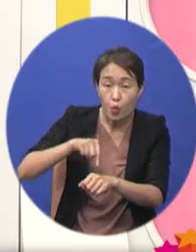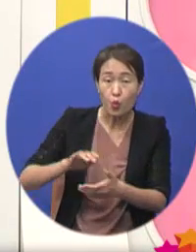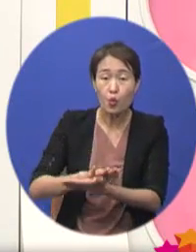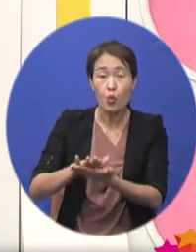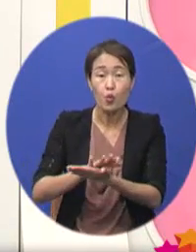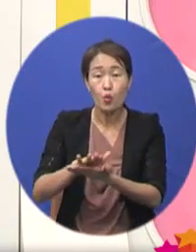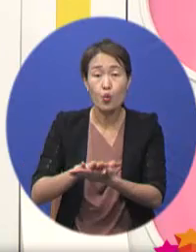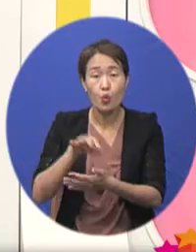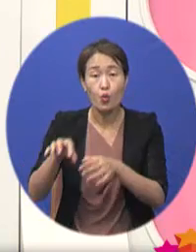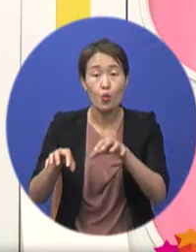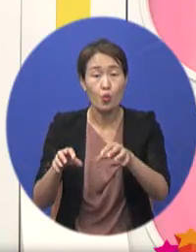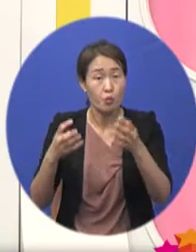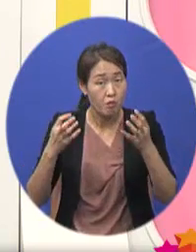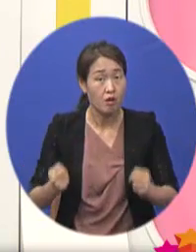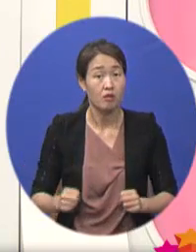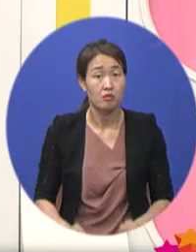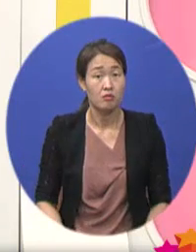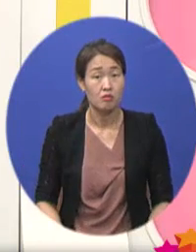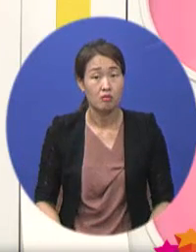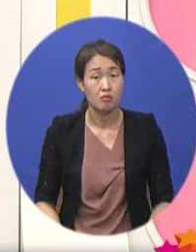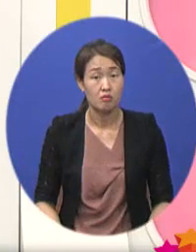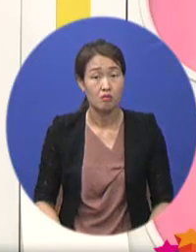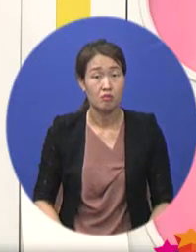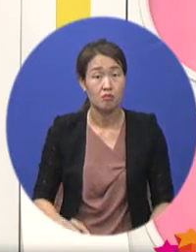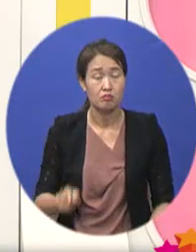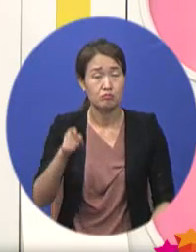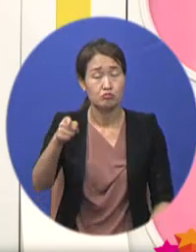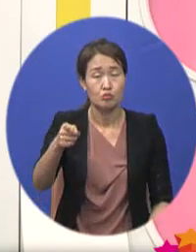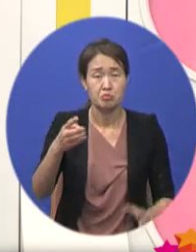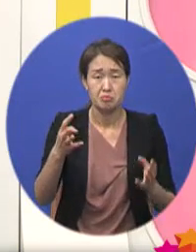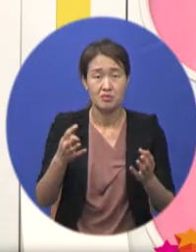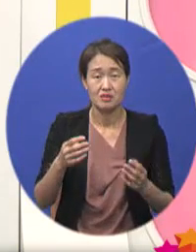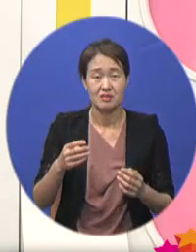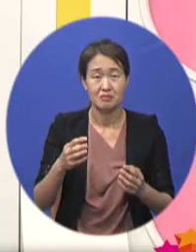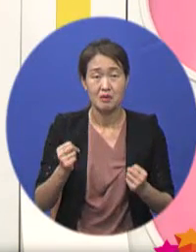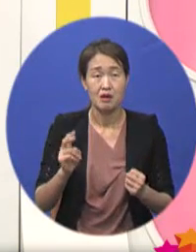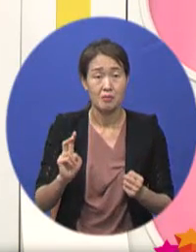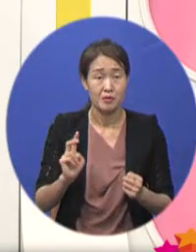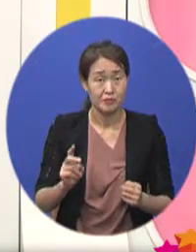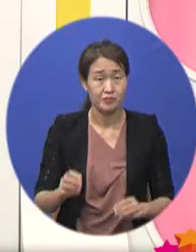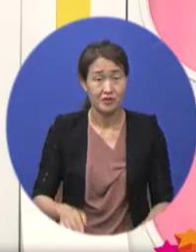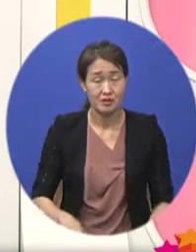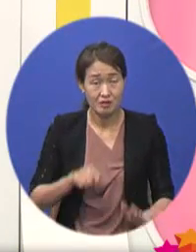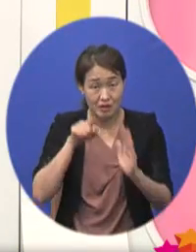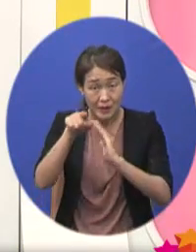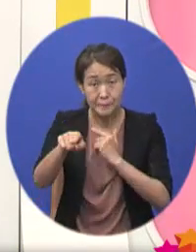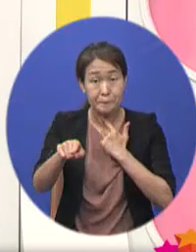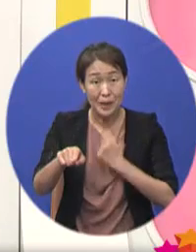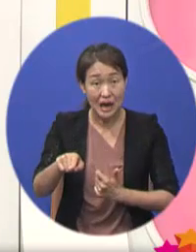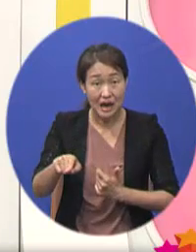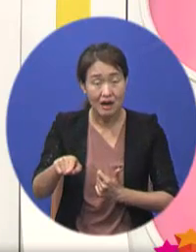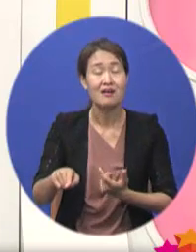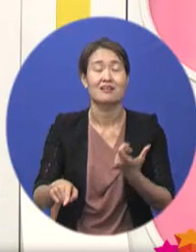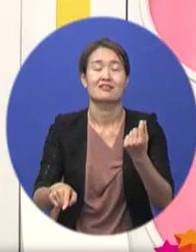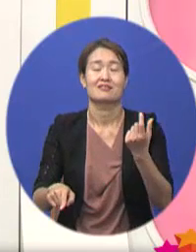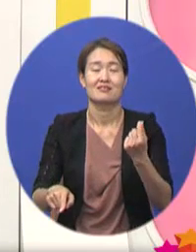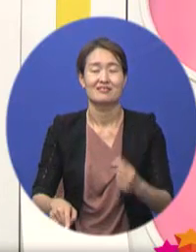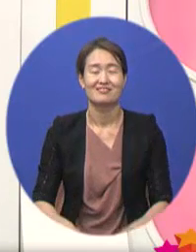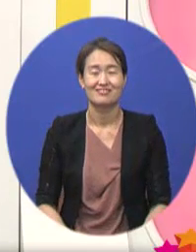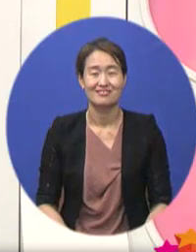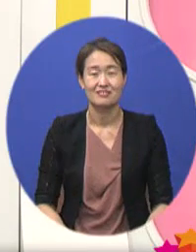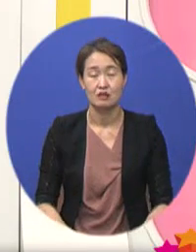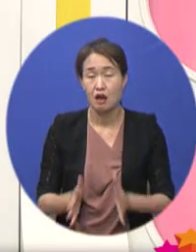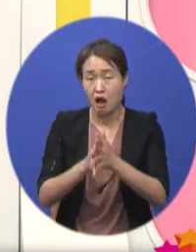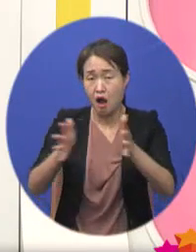좋고 그러잖아요. 그쪽에. 거기 좋아요? 아 여기 있는데 그쪽에 뭐 아무튼 뭐가 있어요. 어 그래요? 가보셨어요 네. 어머니? 예. 예.